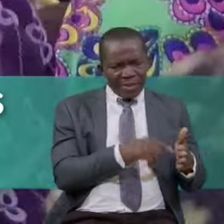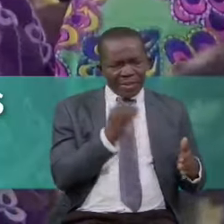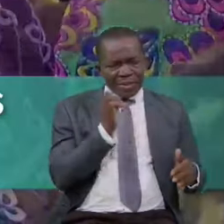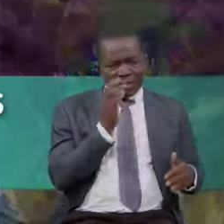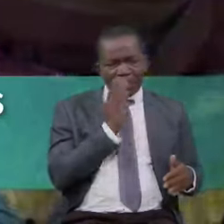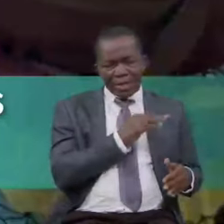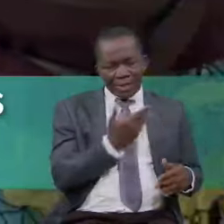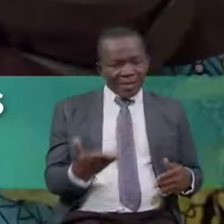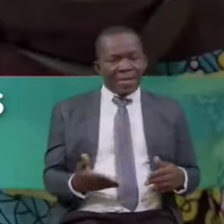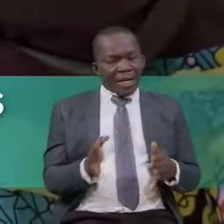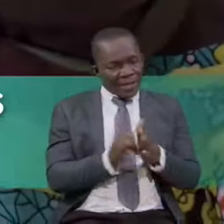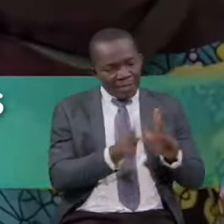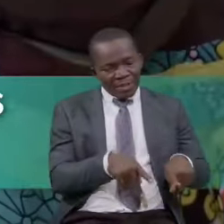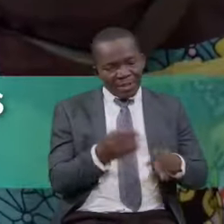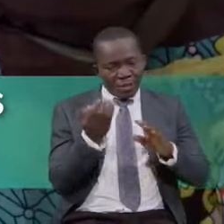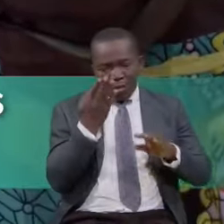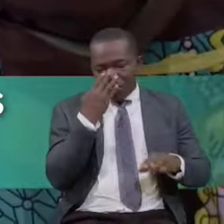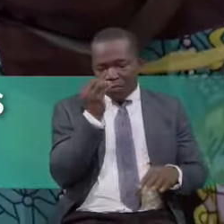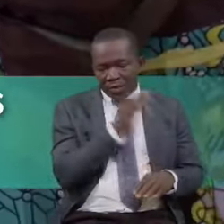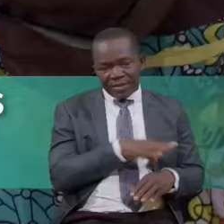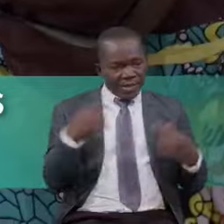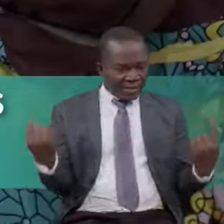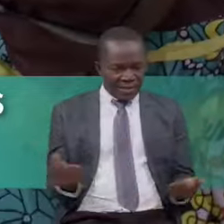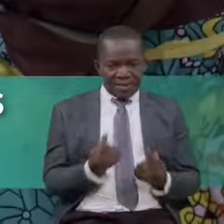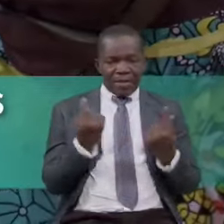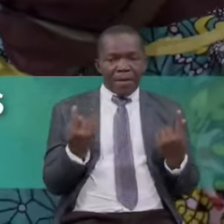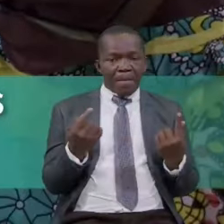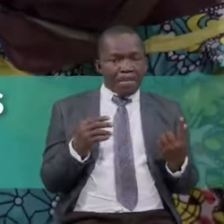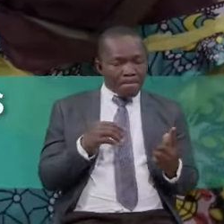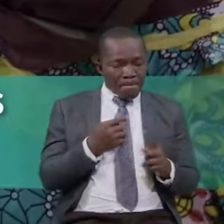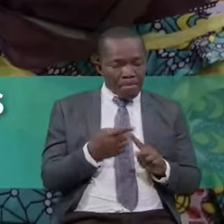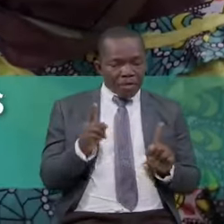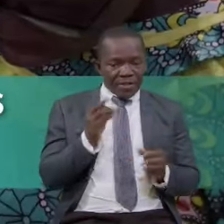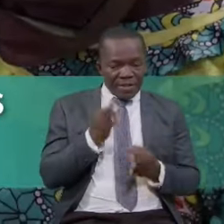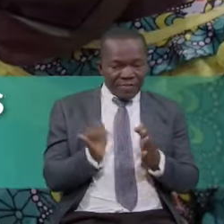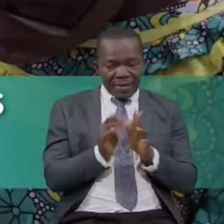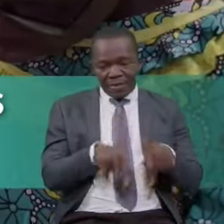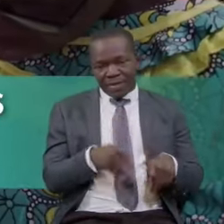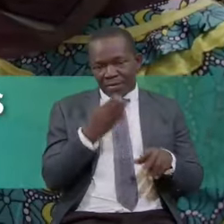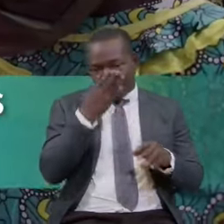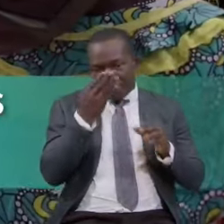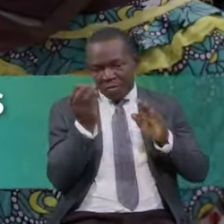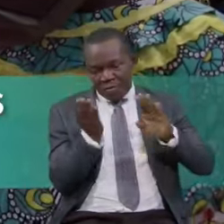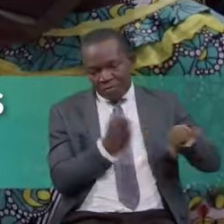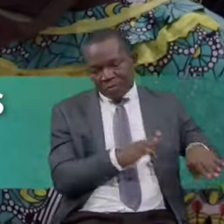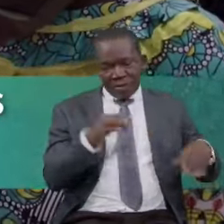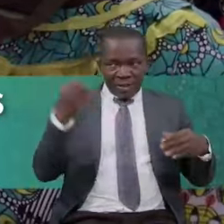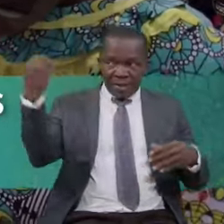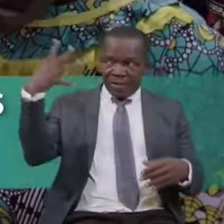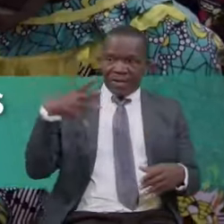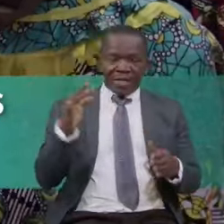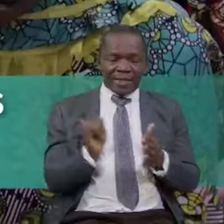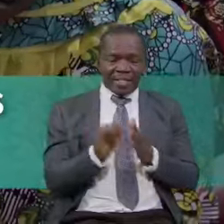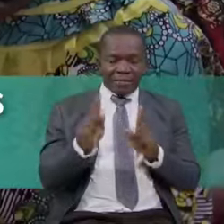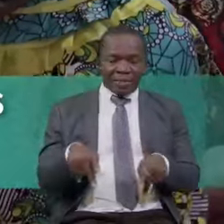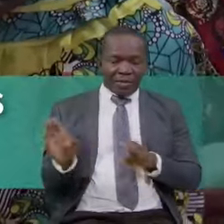toute iniquité mais quand tu laisses la grâce de Dieu et tu le fais de toi-même je ne veux